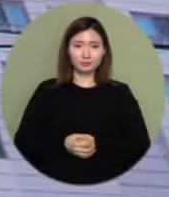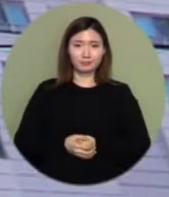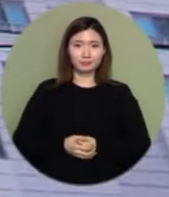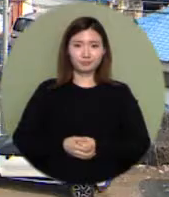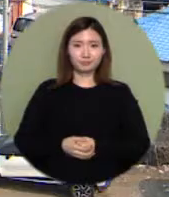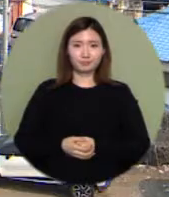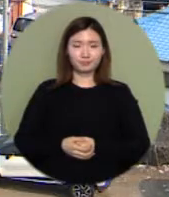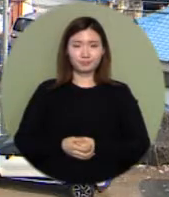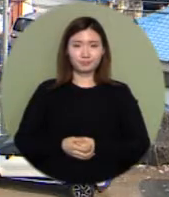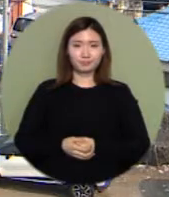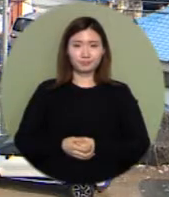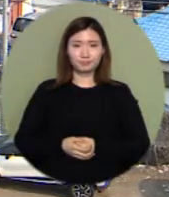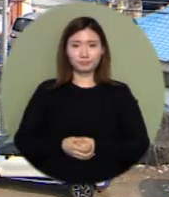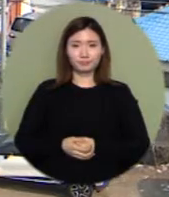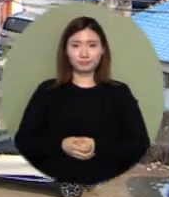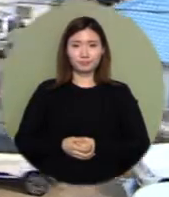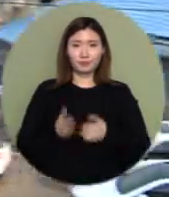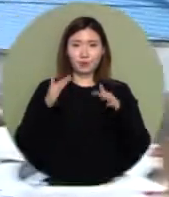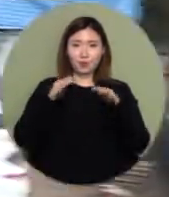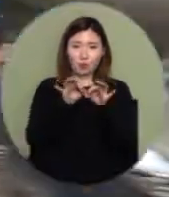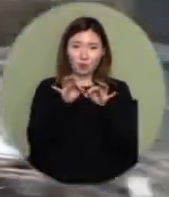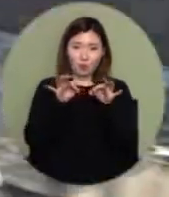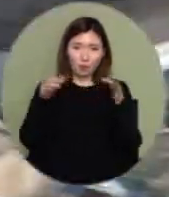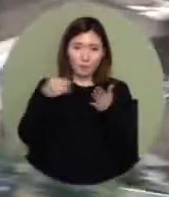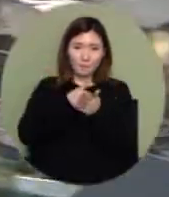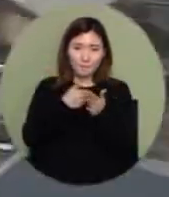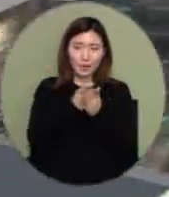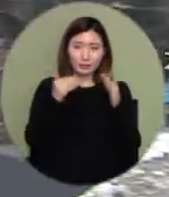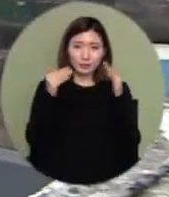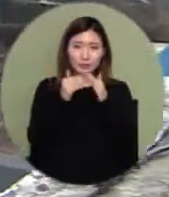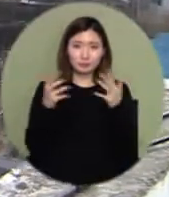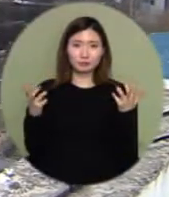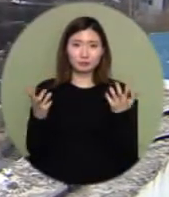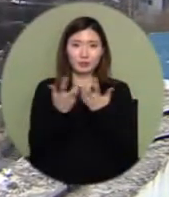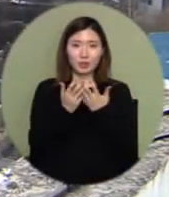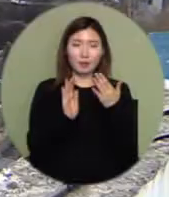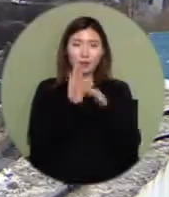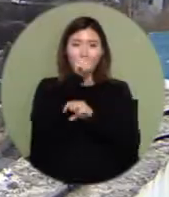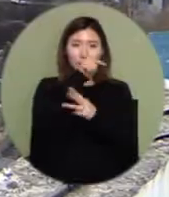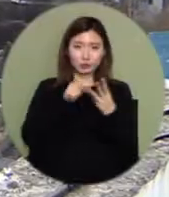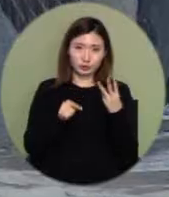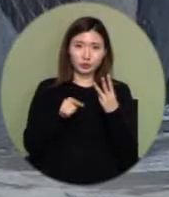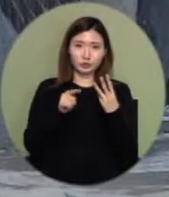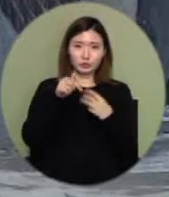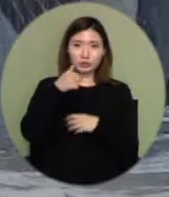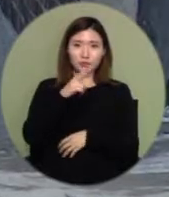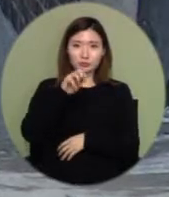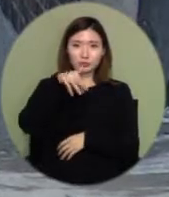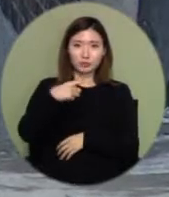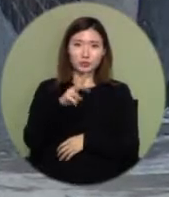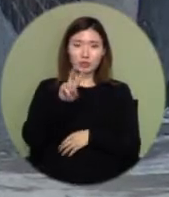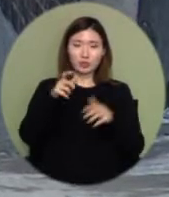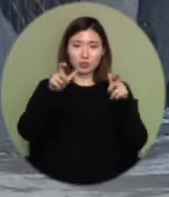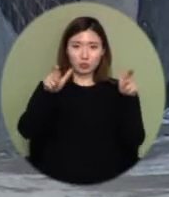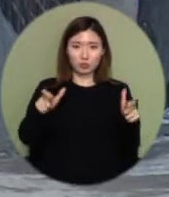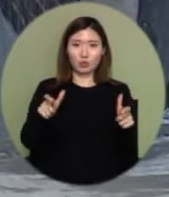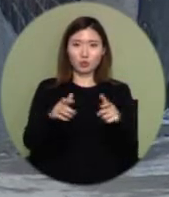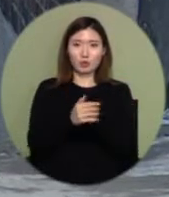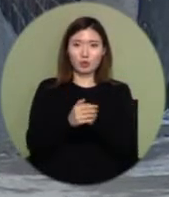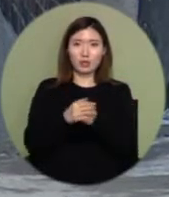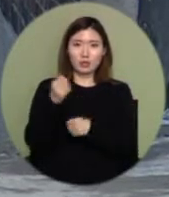기자입니다 오래된 집들이 모여있는 파주시 금촌 2동 주택가 지난 2009년